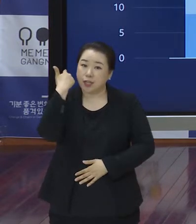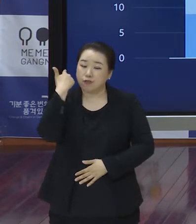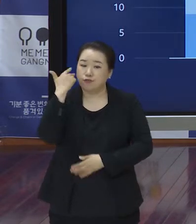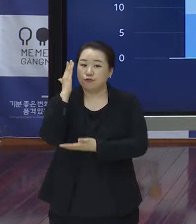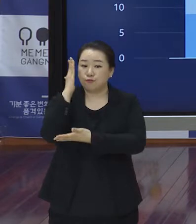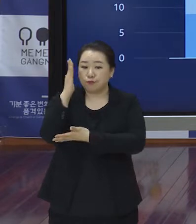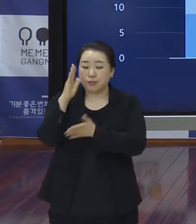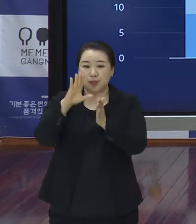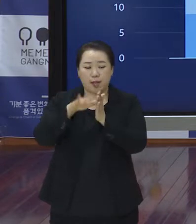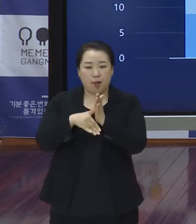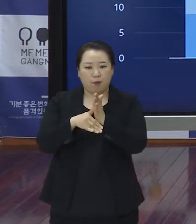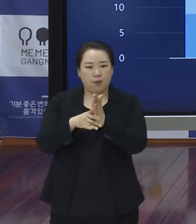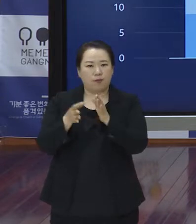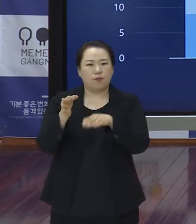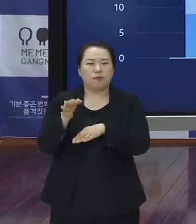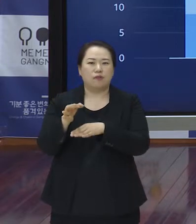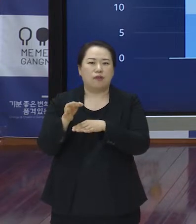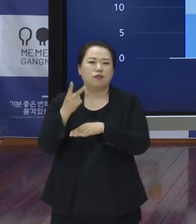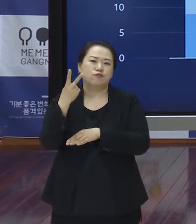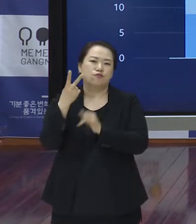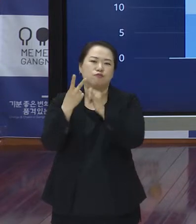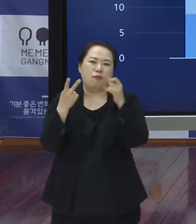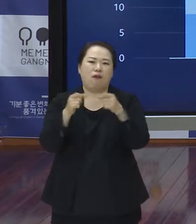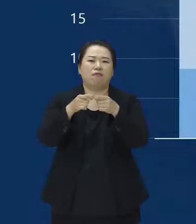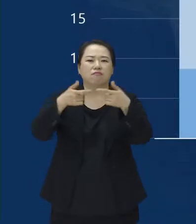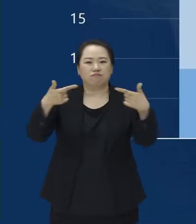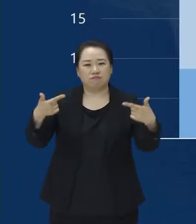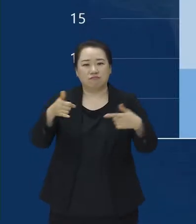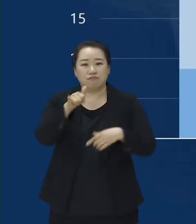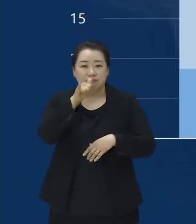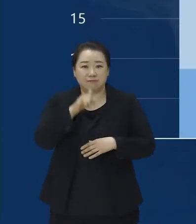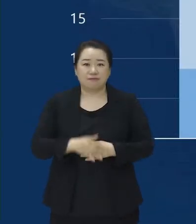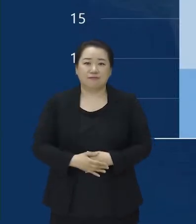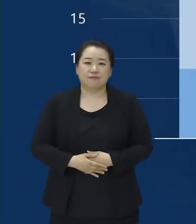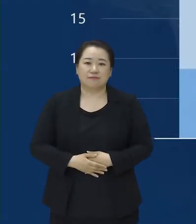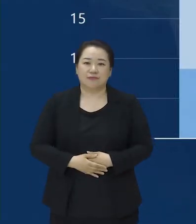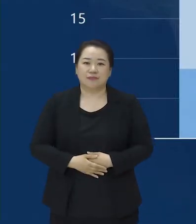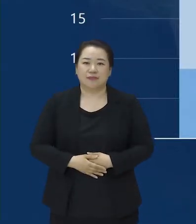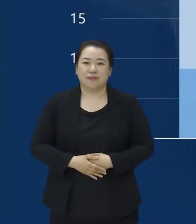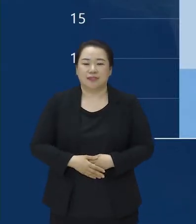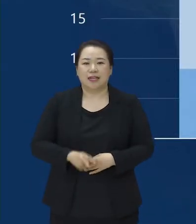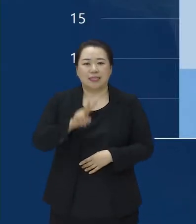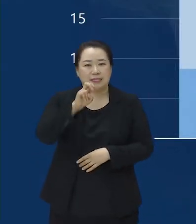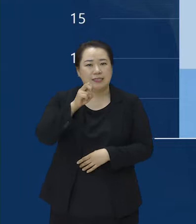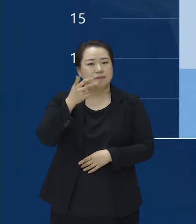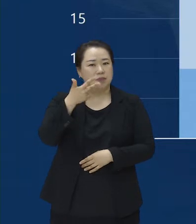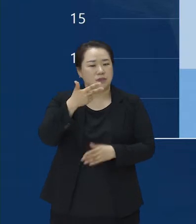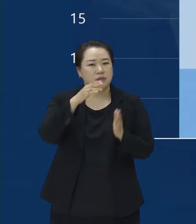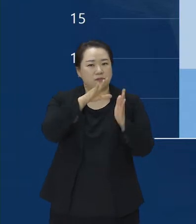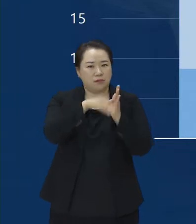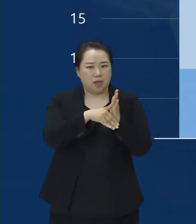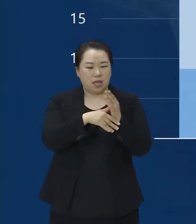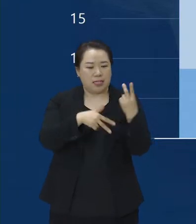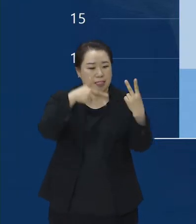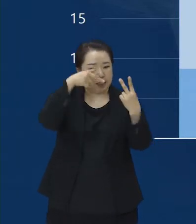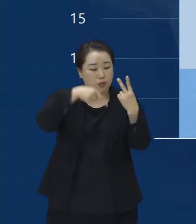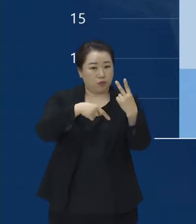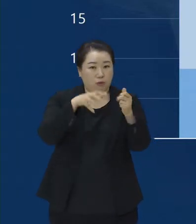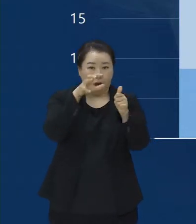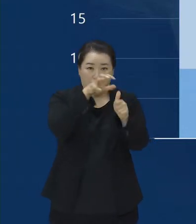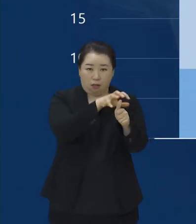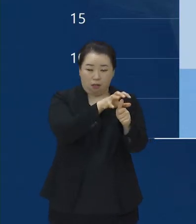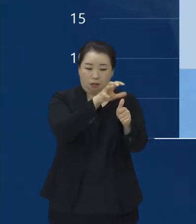브리핑 때보다는 2명이 늘어났습니다. 지난 27일 월요일 2주간의 자가격리가